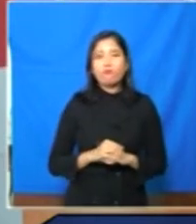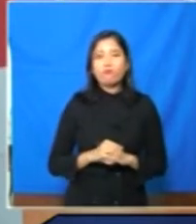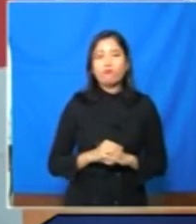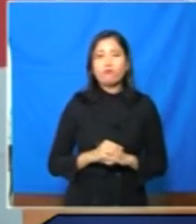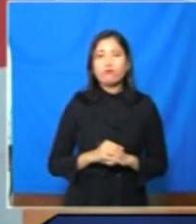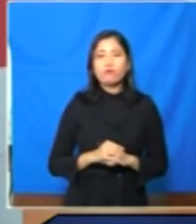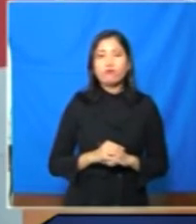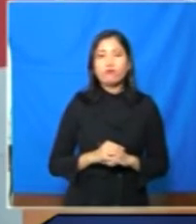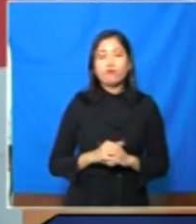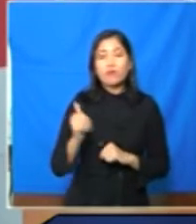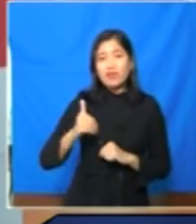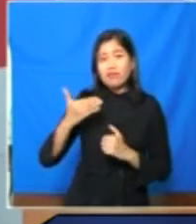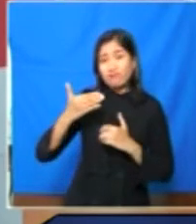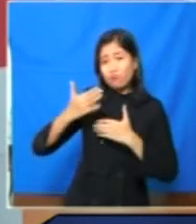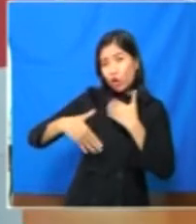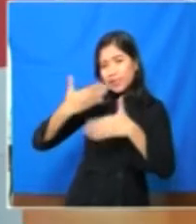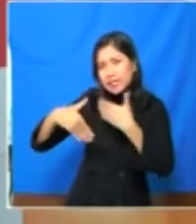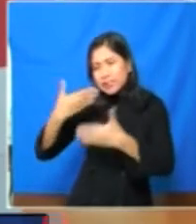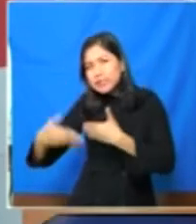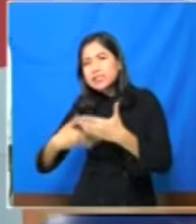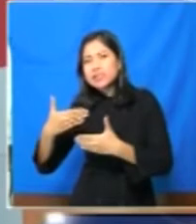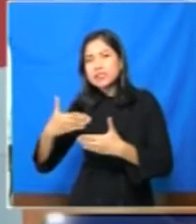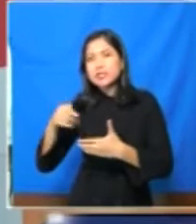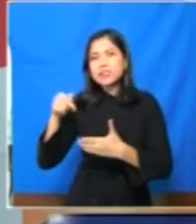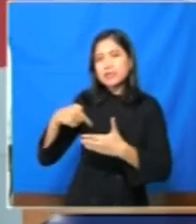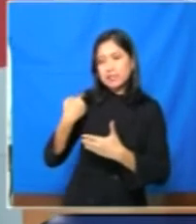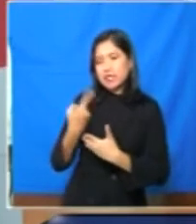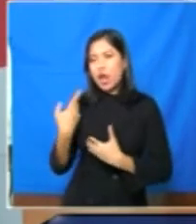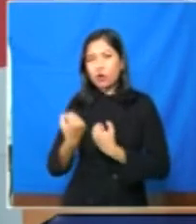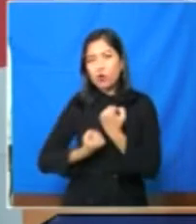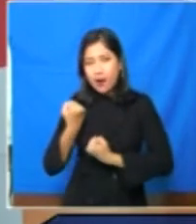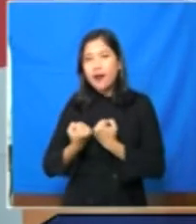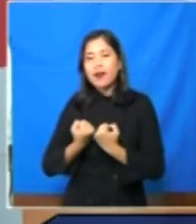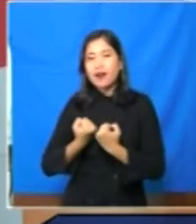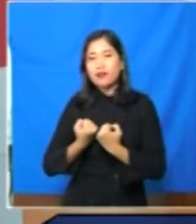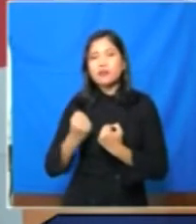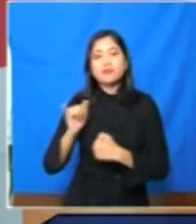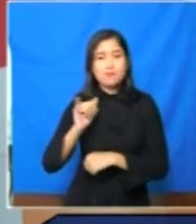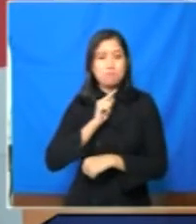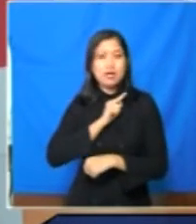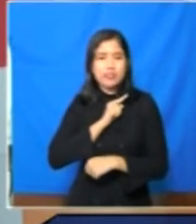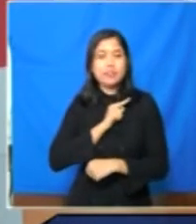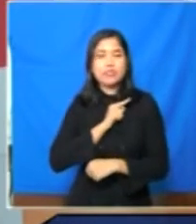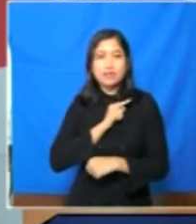proses penyelidikan epidemiologi yang kita lakukan dan kemudian kemandirian